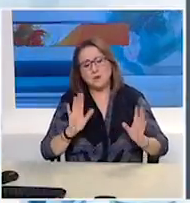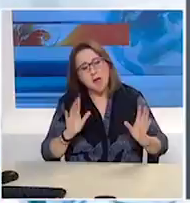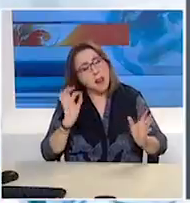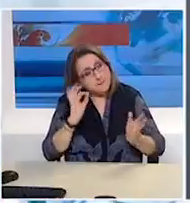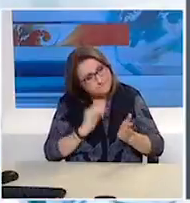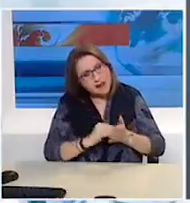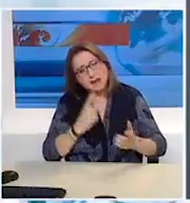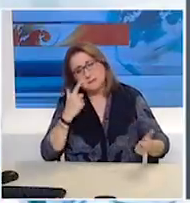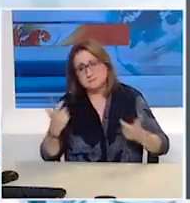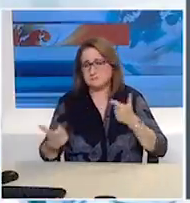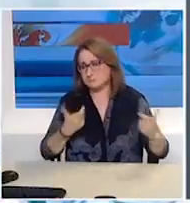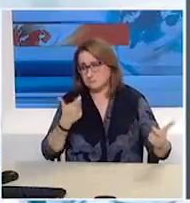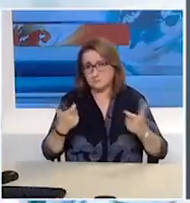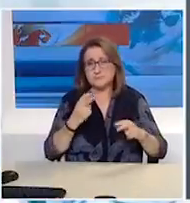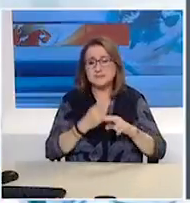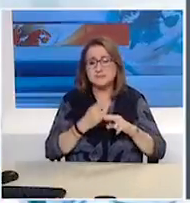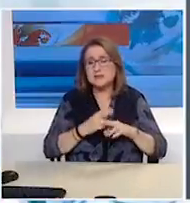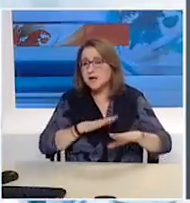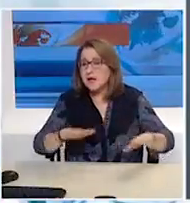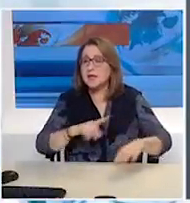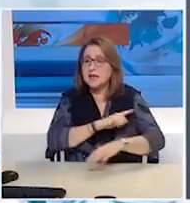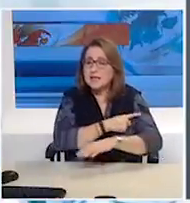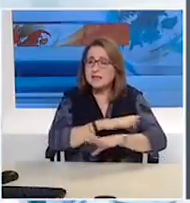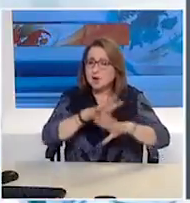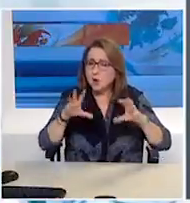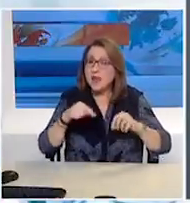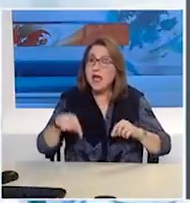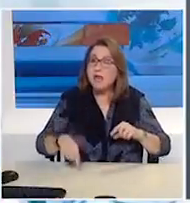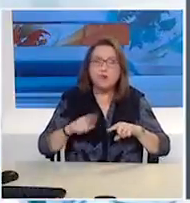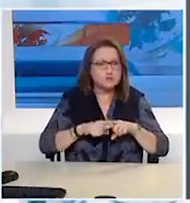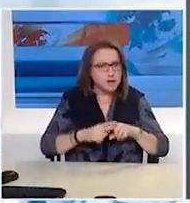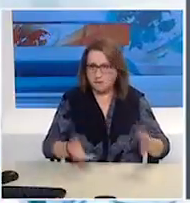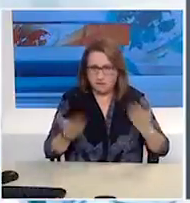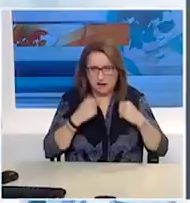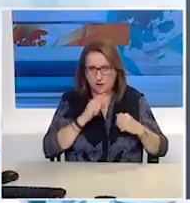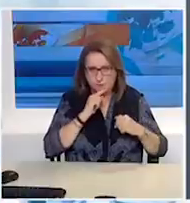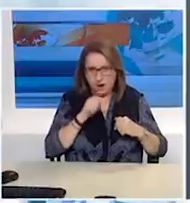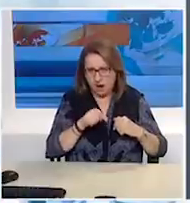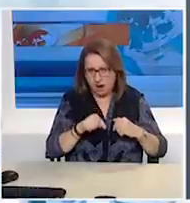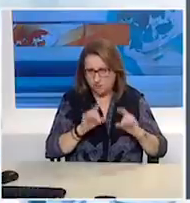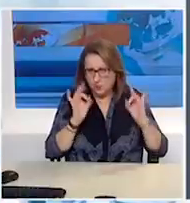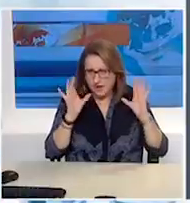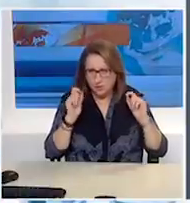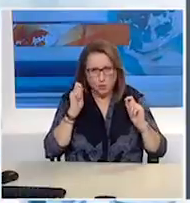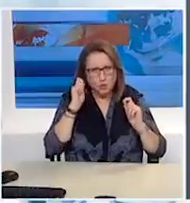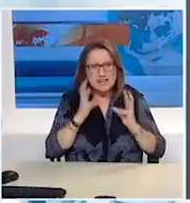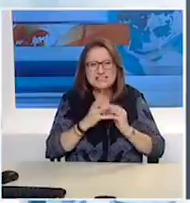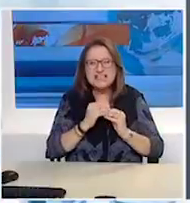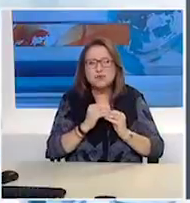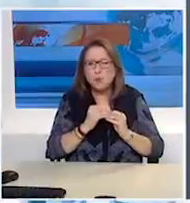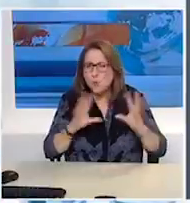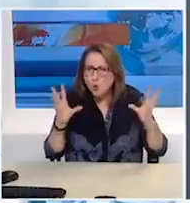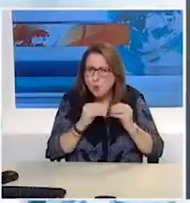επαγρύπνηση επαφίεται αυτή τη στιγμή στους ειδικούς. Στην πατρίδα μας δεν έχουμε δει ένα σύνδρομο που να οφείλεται στον ιό και